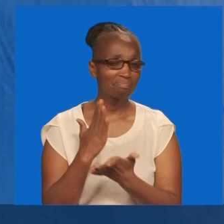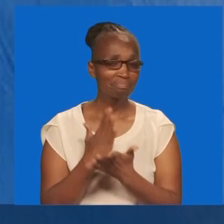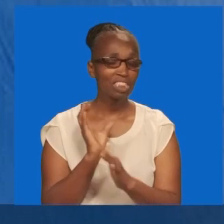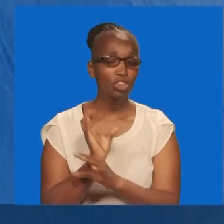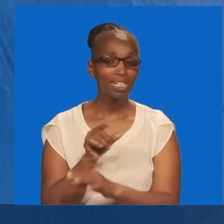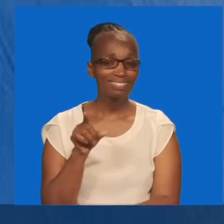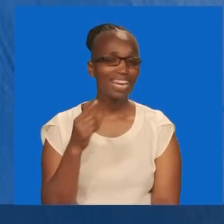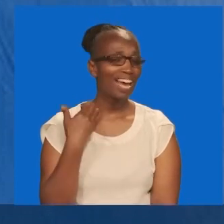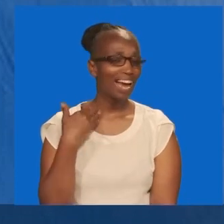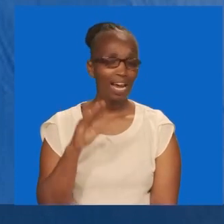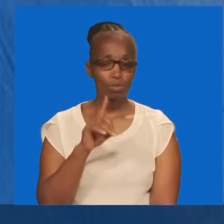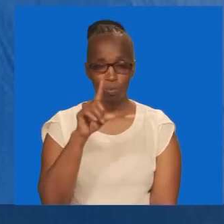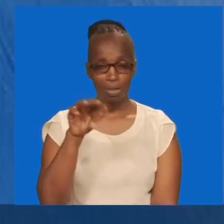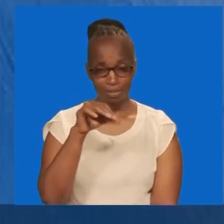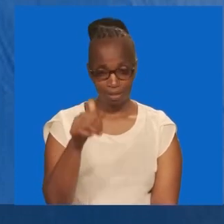wanachukiana.